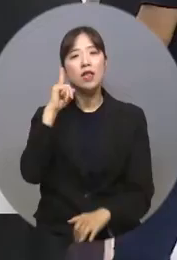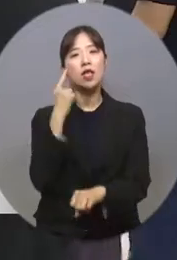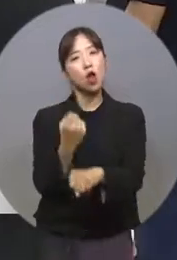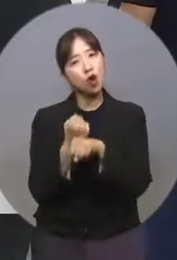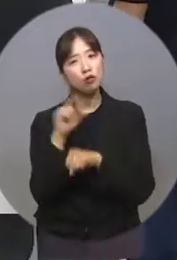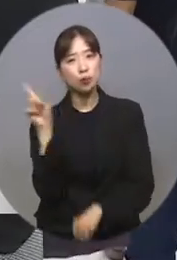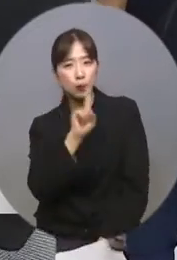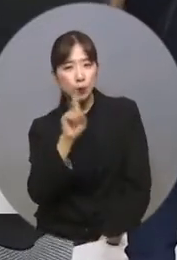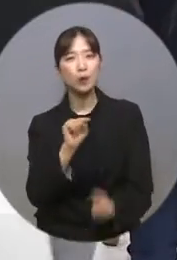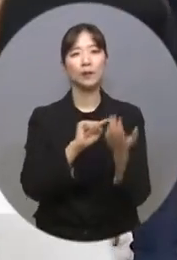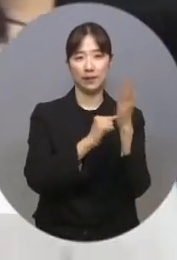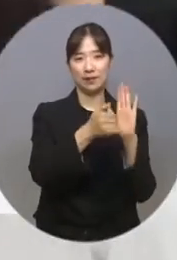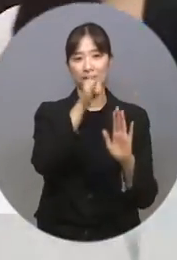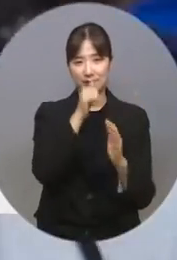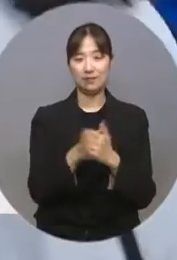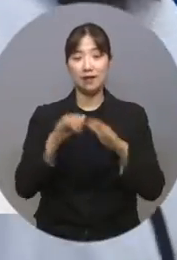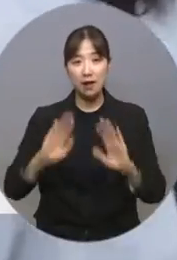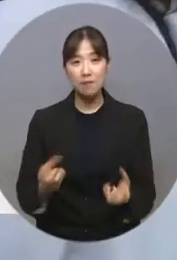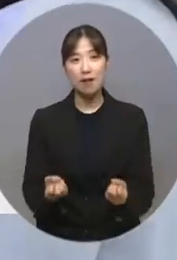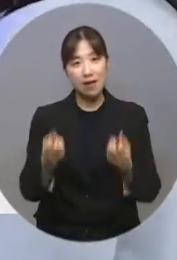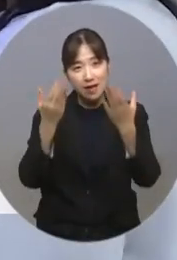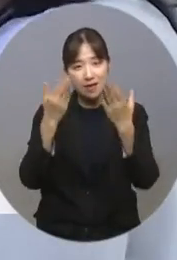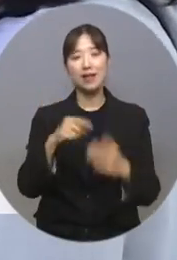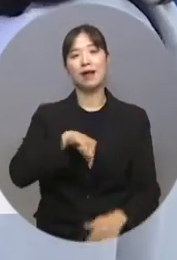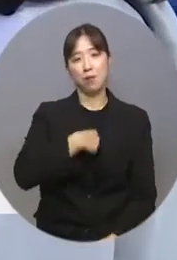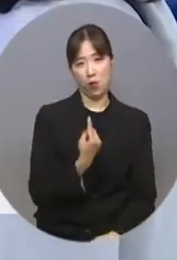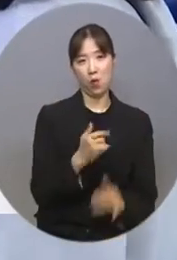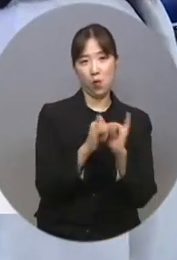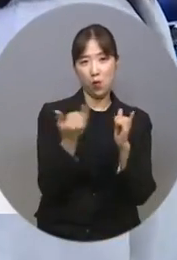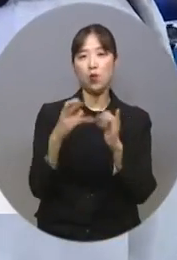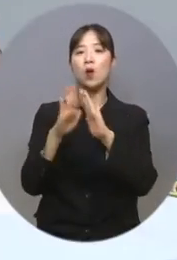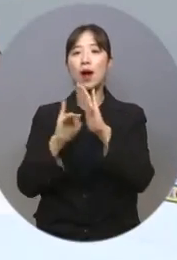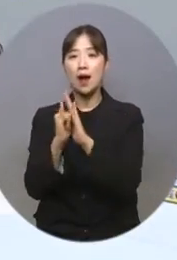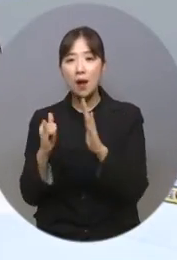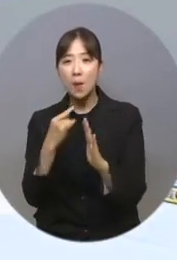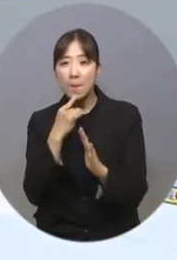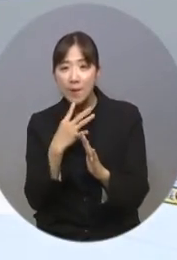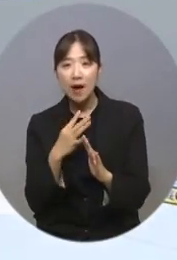이어지며 이번 행사는 발달장애인 당사자와 가족뿐만 아니라